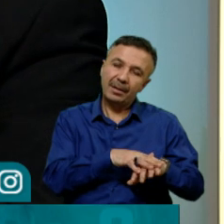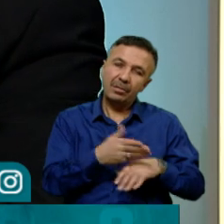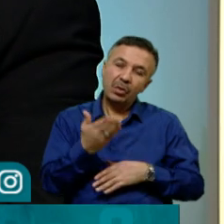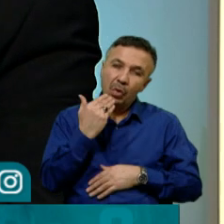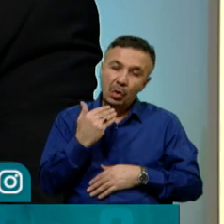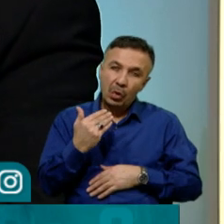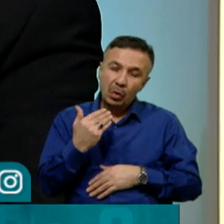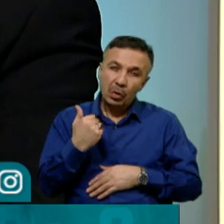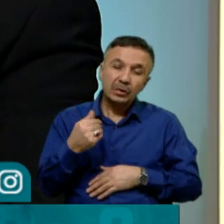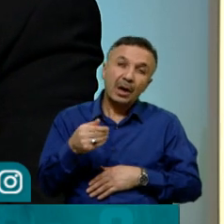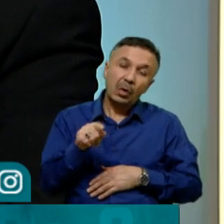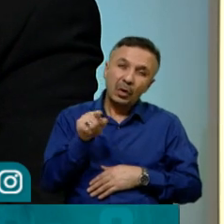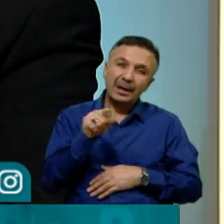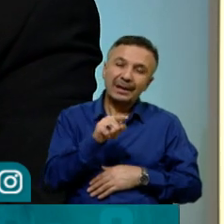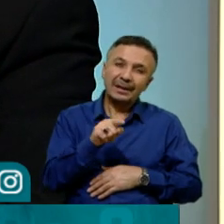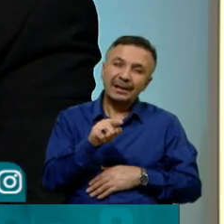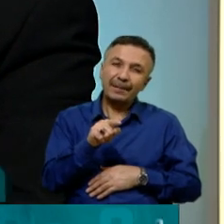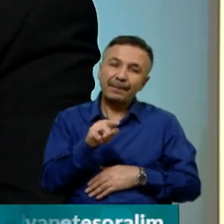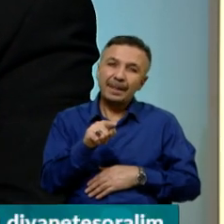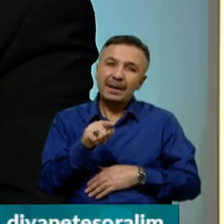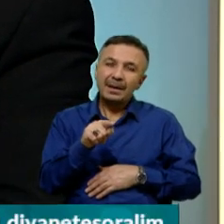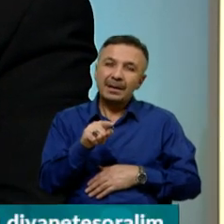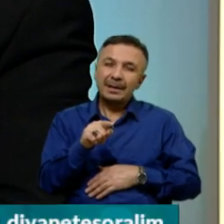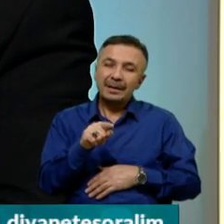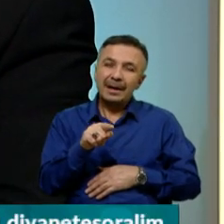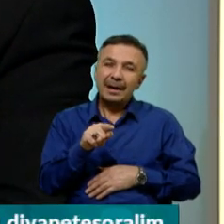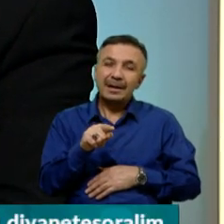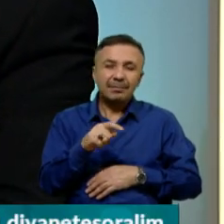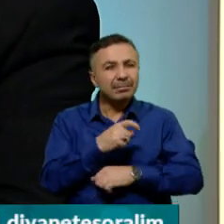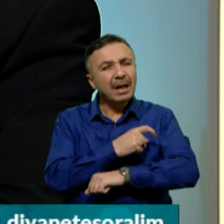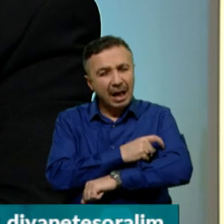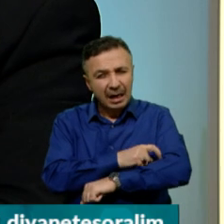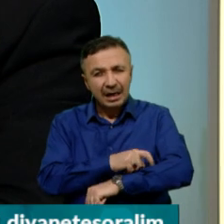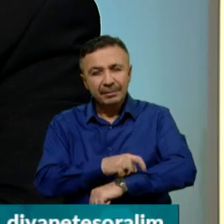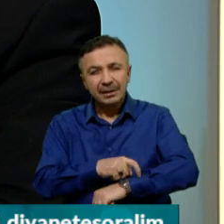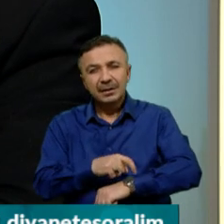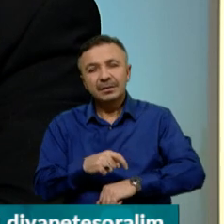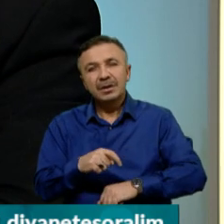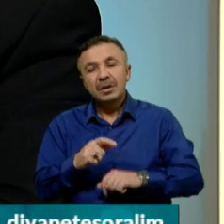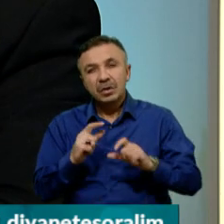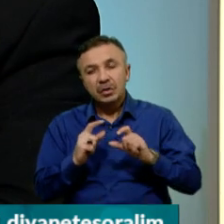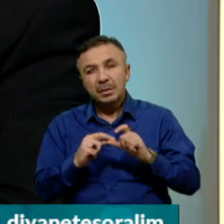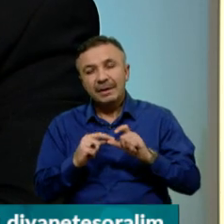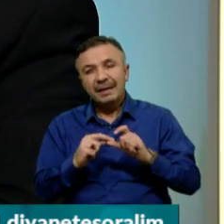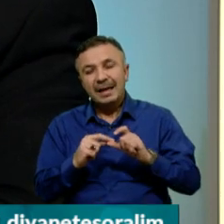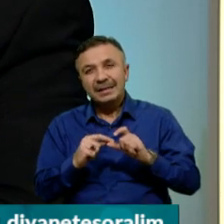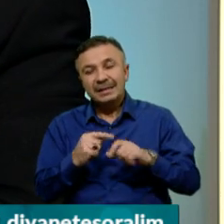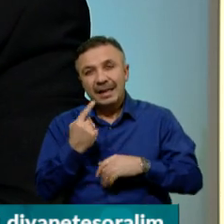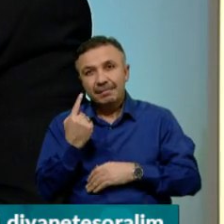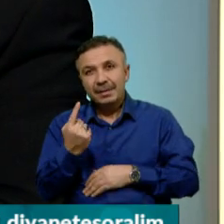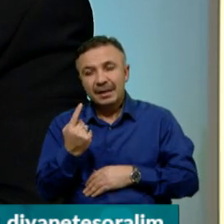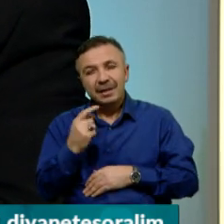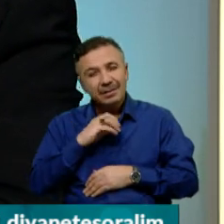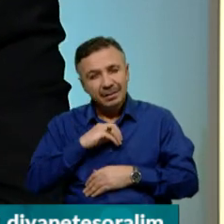da subuti ve delaleti kati olan şeyler esasında haramdır subutu dan ve delaleti nden biri